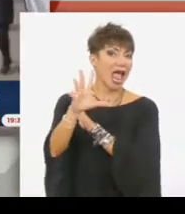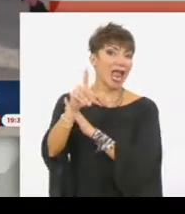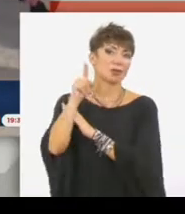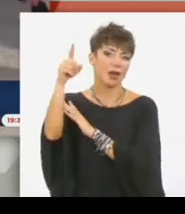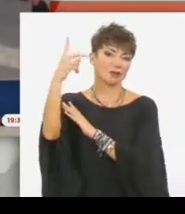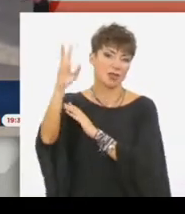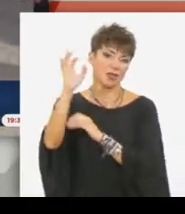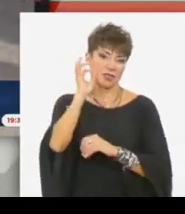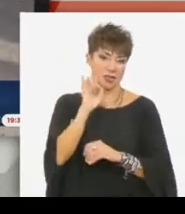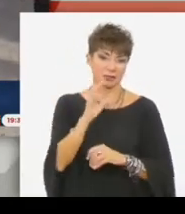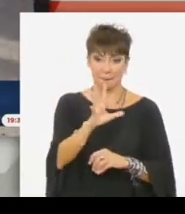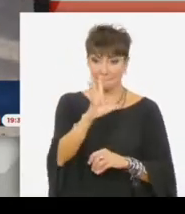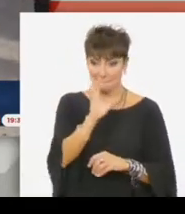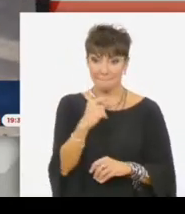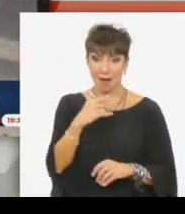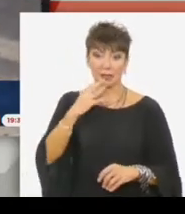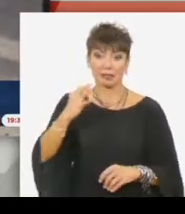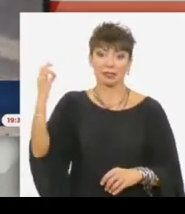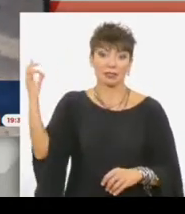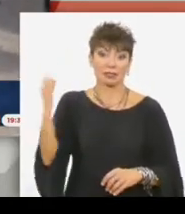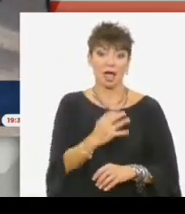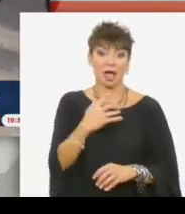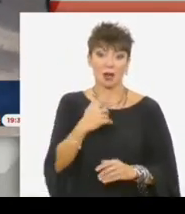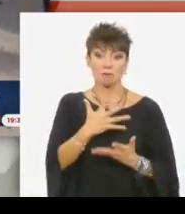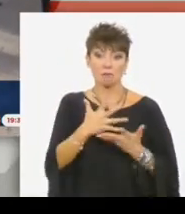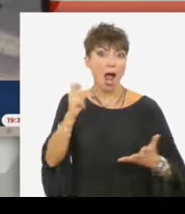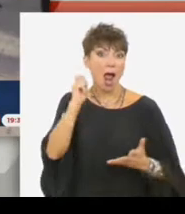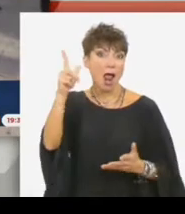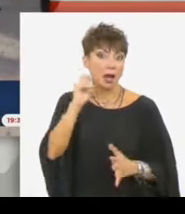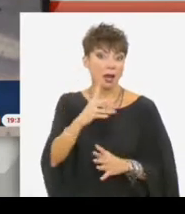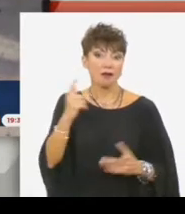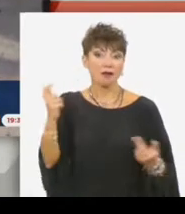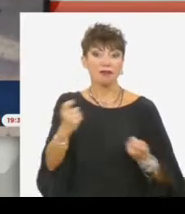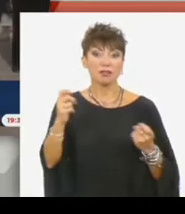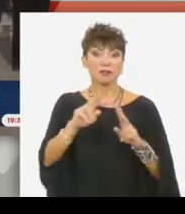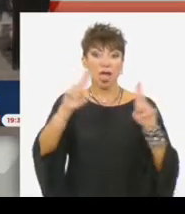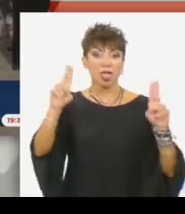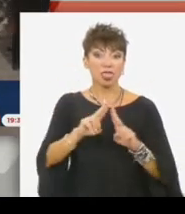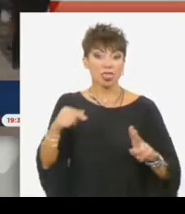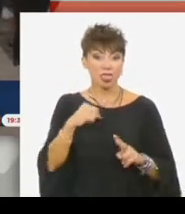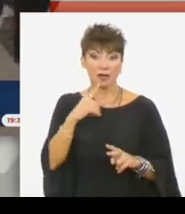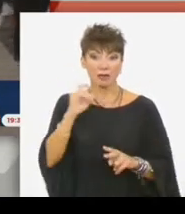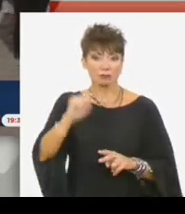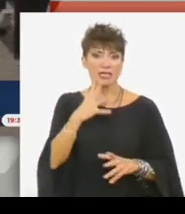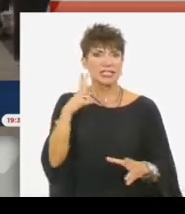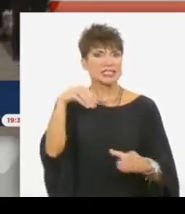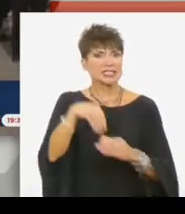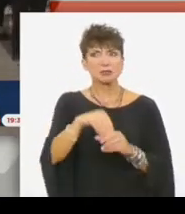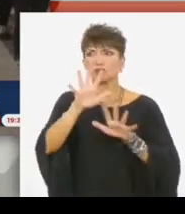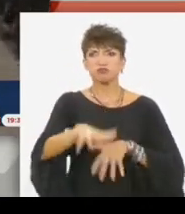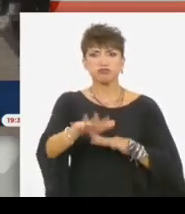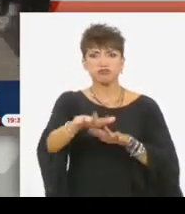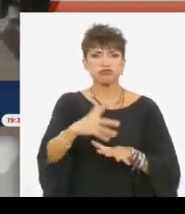Θεσσαλονίκης. Είναι ένα καταπληκτικό πολιτιστικό γεγονός, πολύ μεγάλο. Αφού το φεστιβάλ είναι διεθνές, συμμετέχουν φιλαρμονικές και